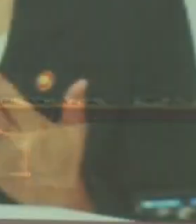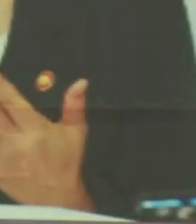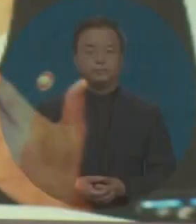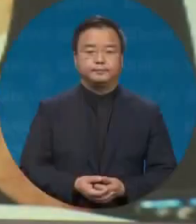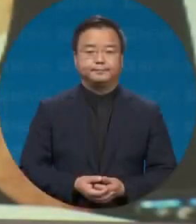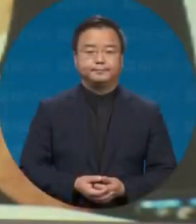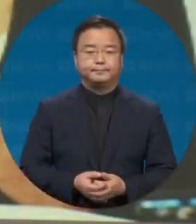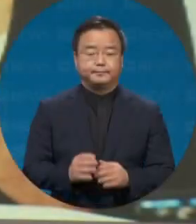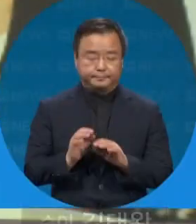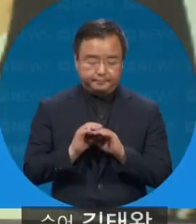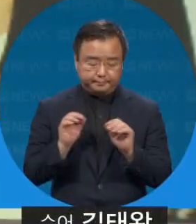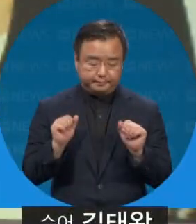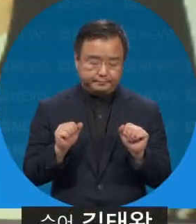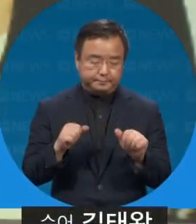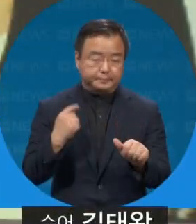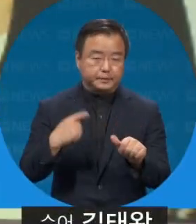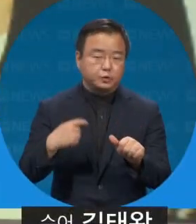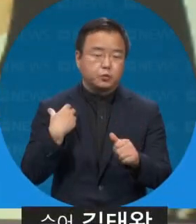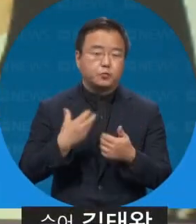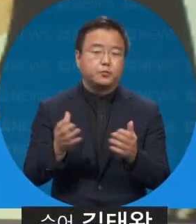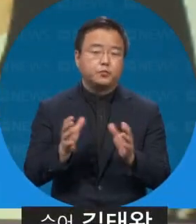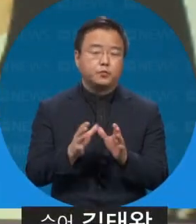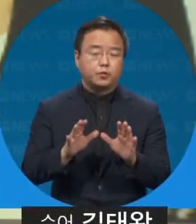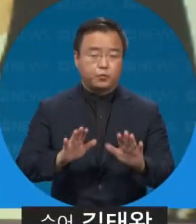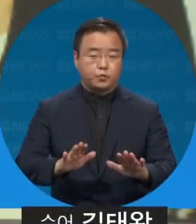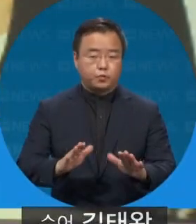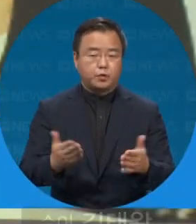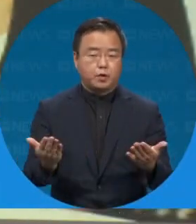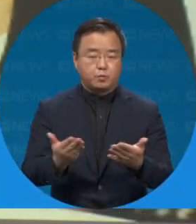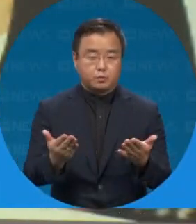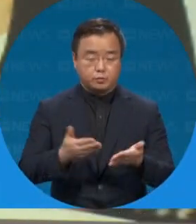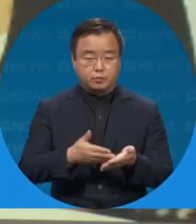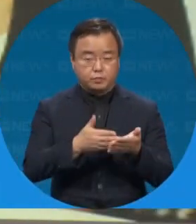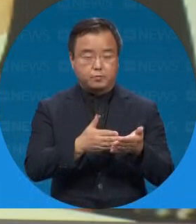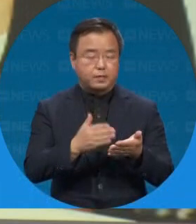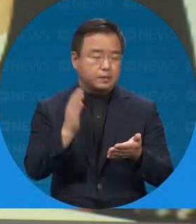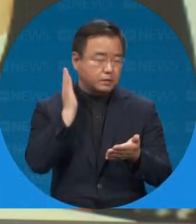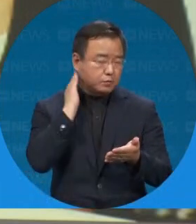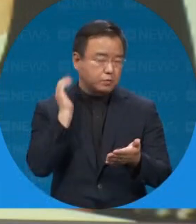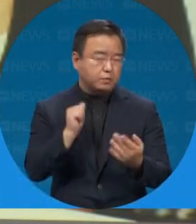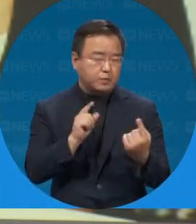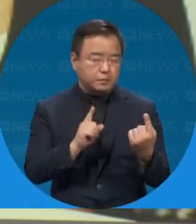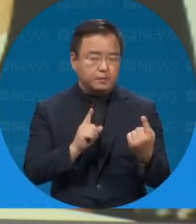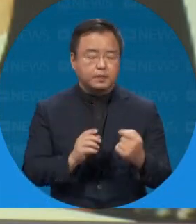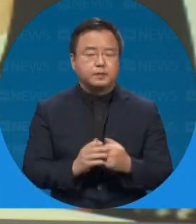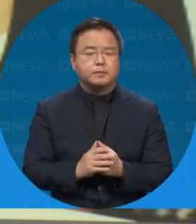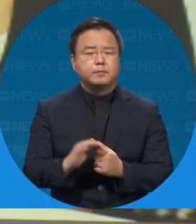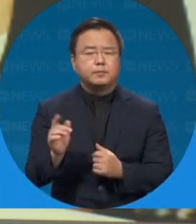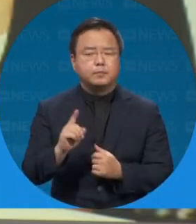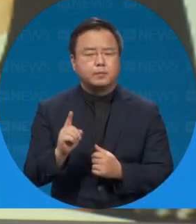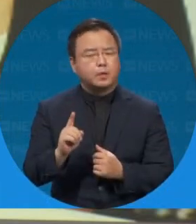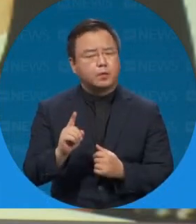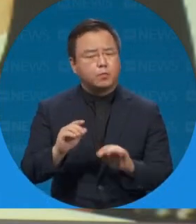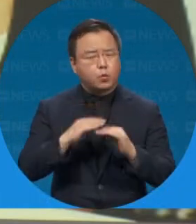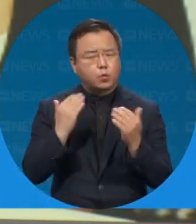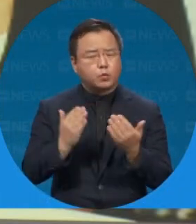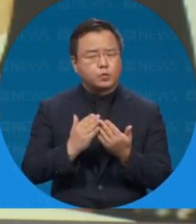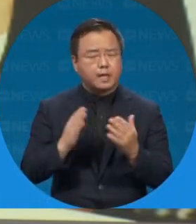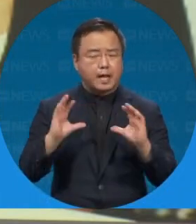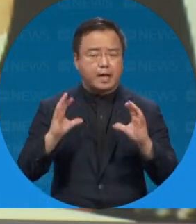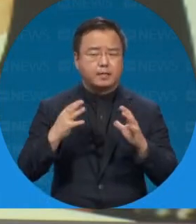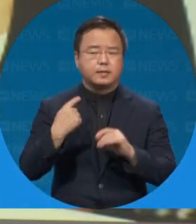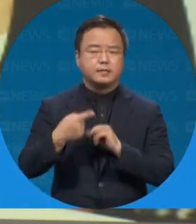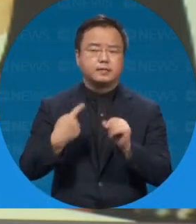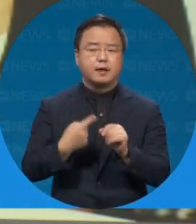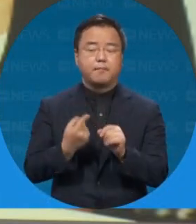교육부는 오늘 윤석렬 대통령에게 업무 계획을 보고 했습니다 모든 아이가 1년 일찍 초등 학교에 진학하는 학생의 편한